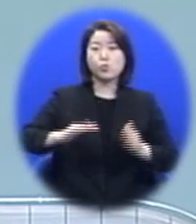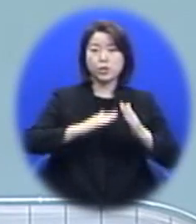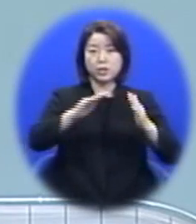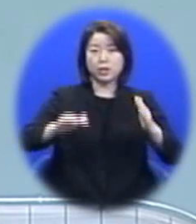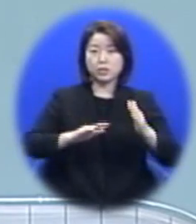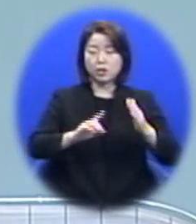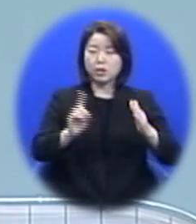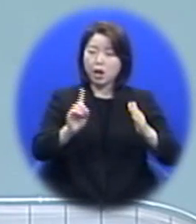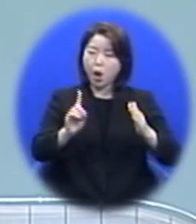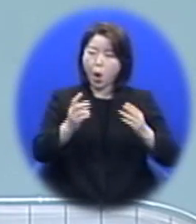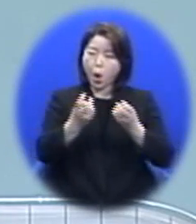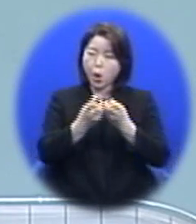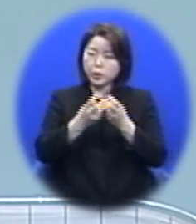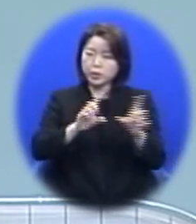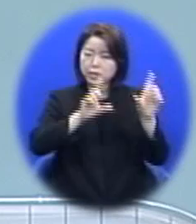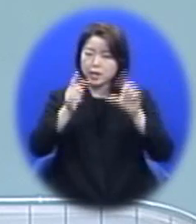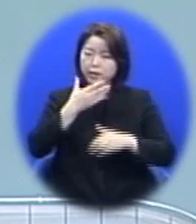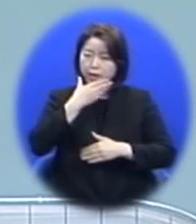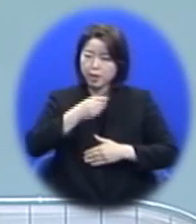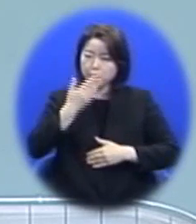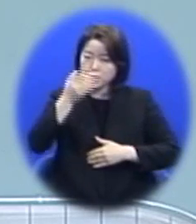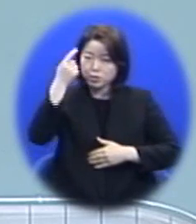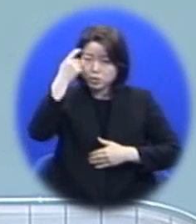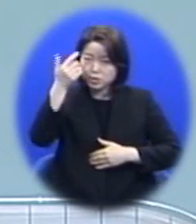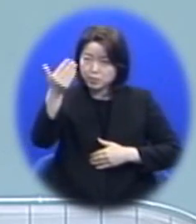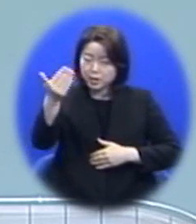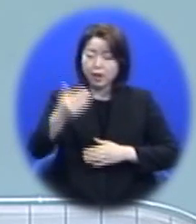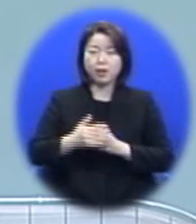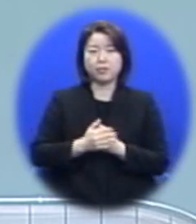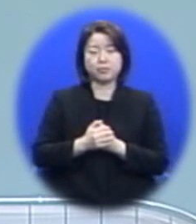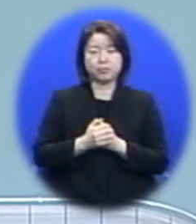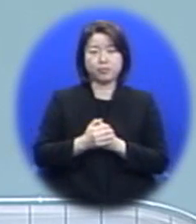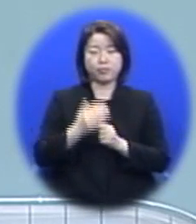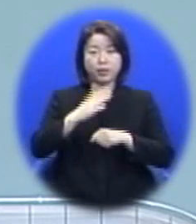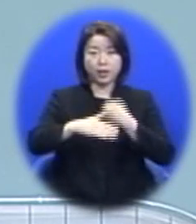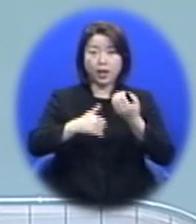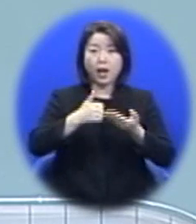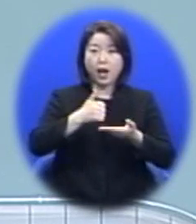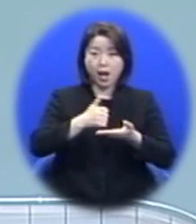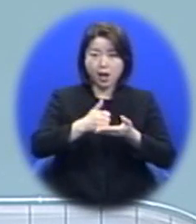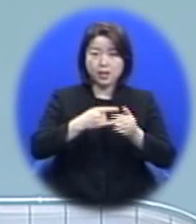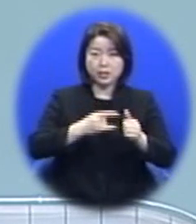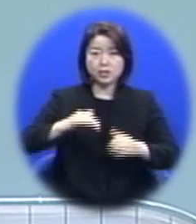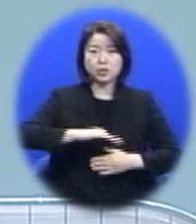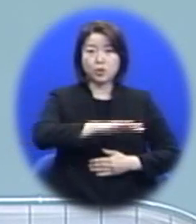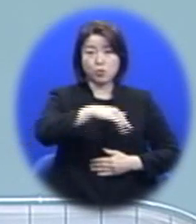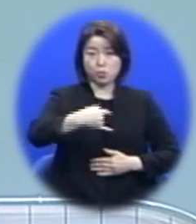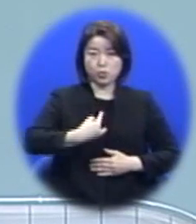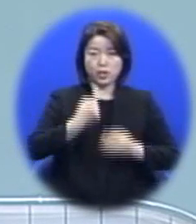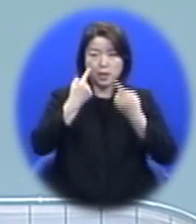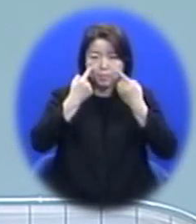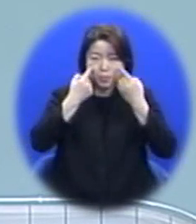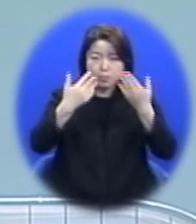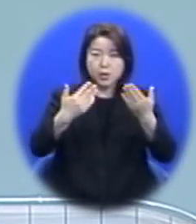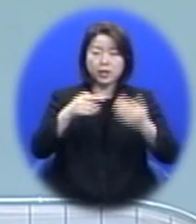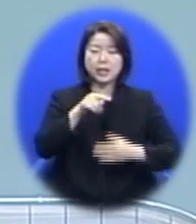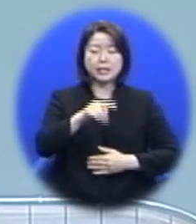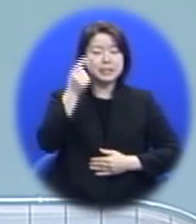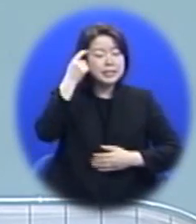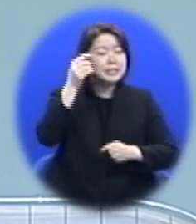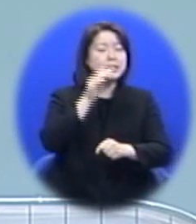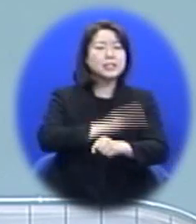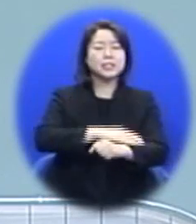살아야 행복하게 사는 것입니까? 하나님께서 우리에게 분명하게 그 지혜를